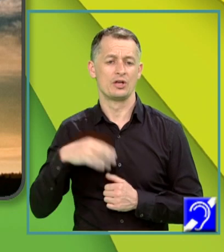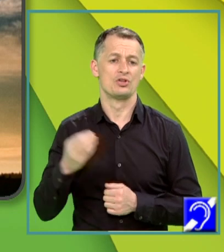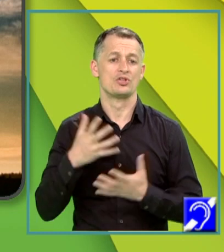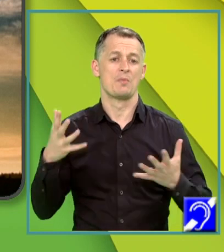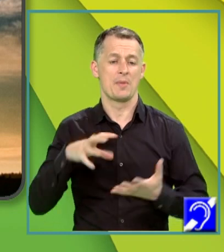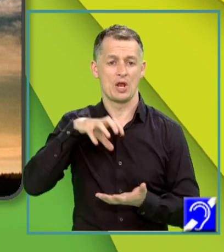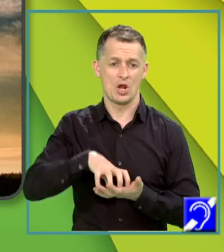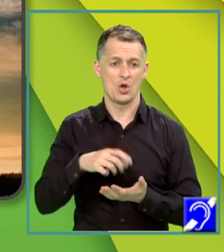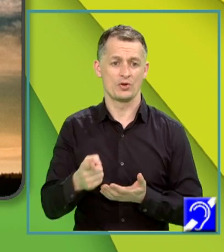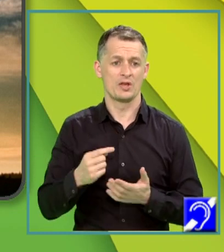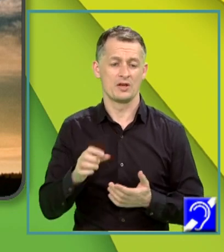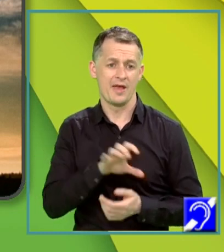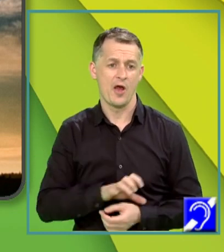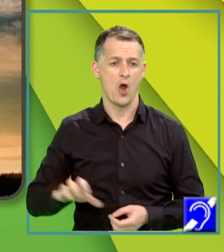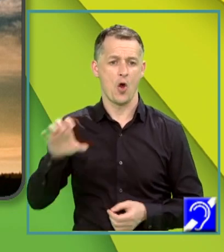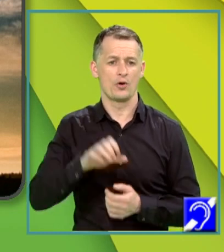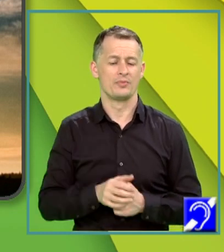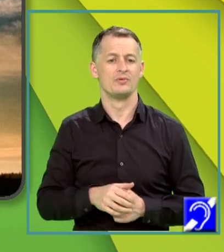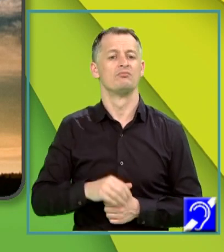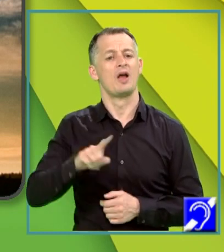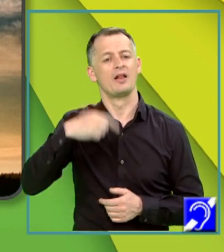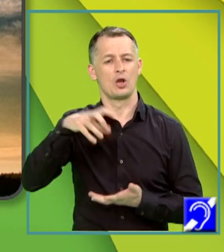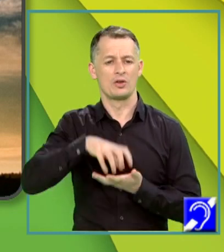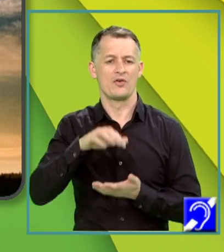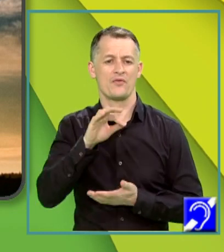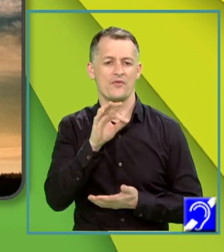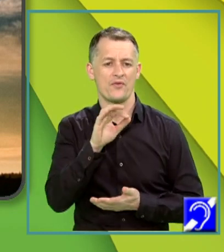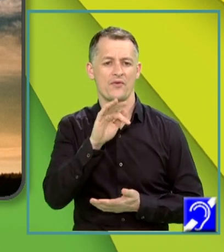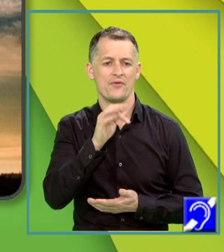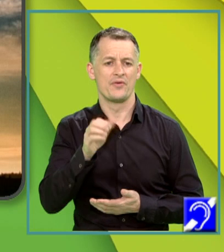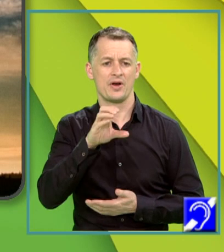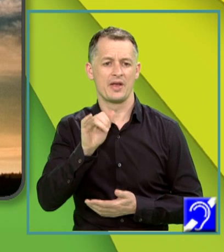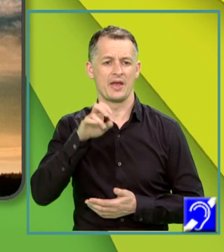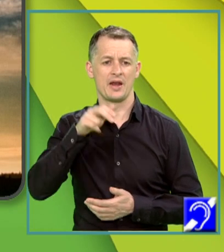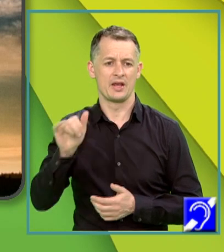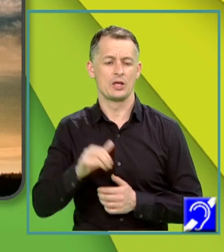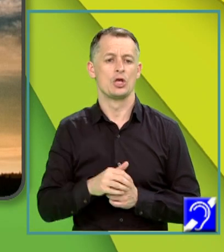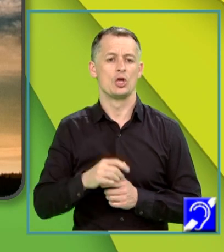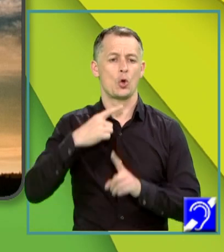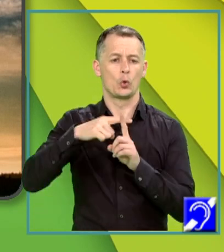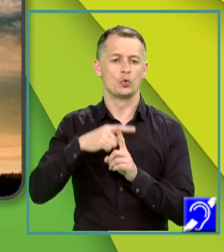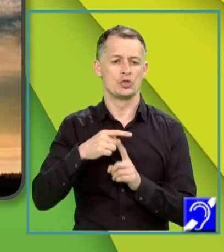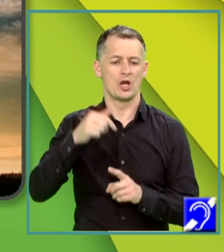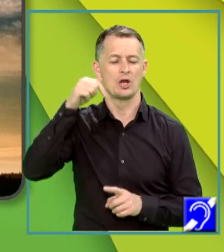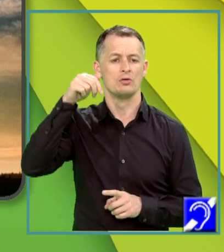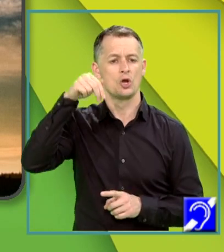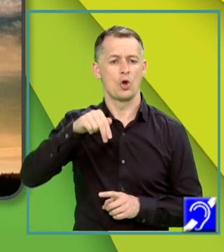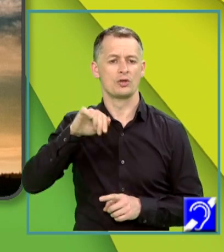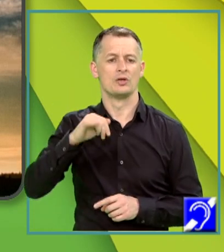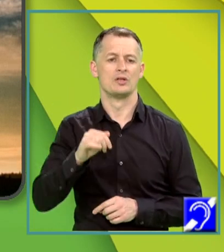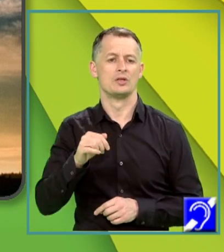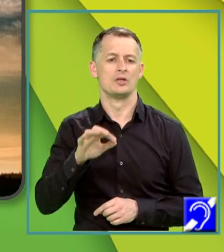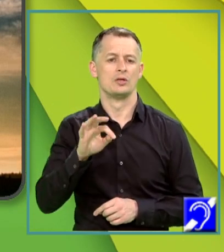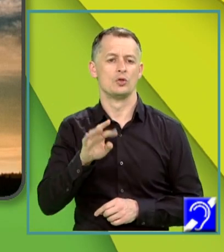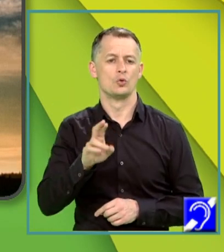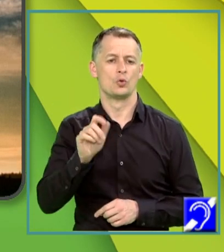Europa de asemenea cele de la Făcăeni crucea Nord Târgușor și Peștera și centralele solare la